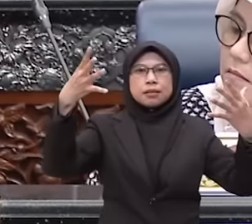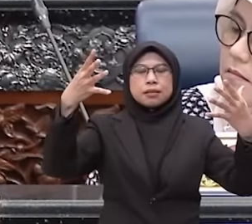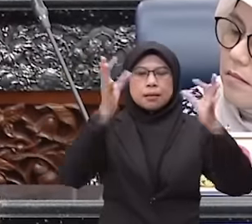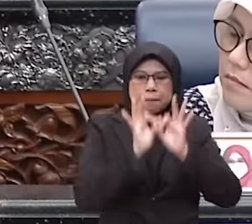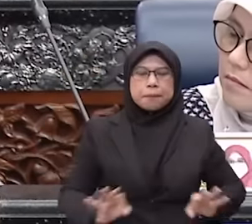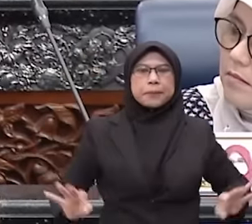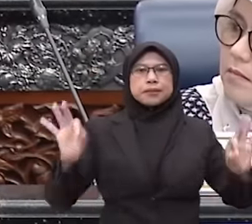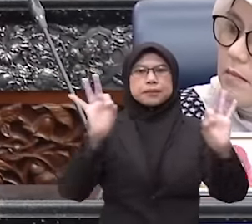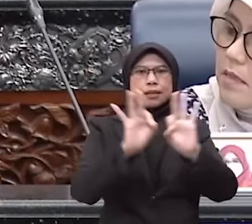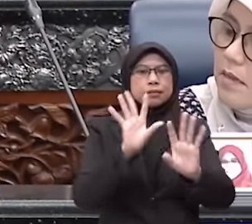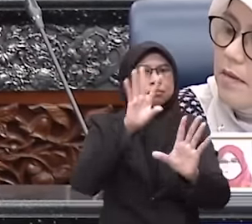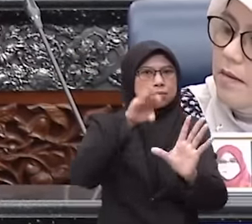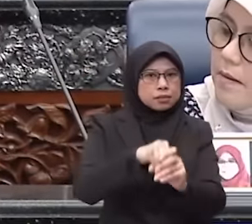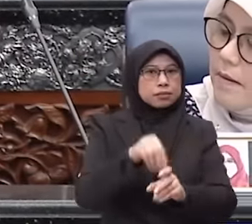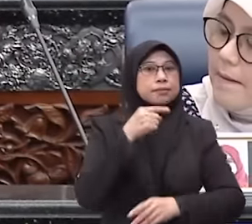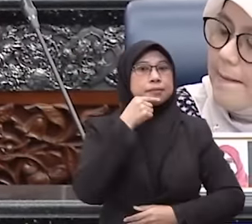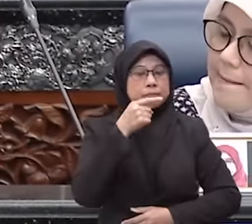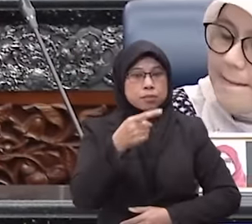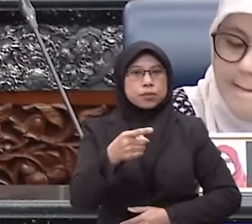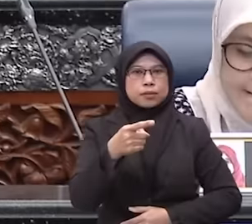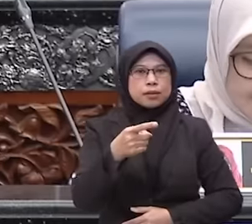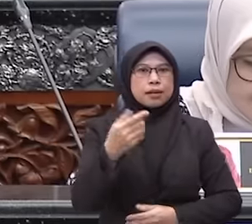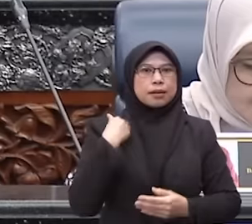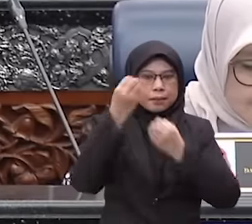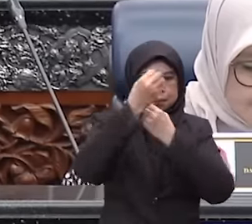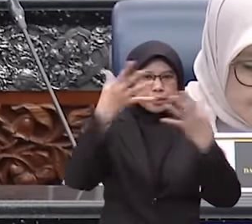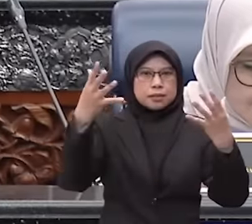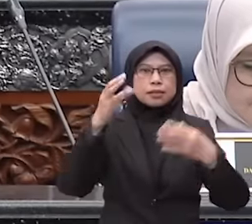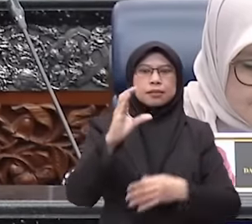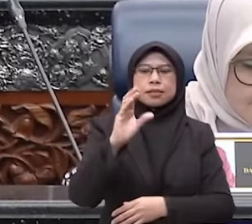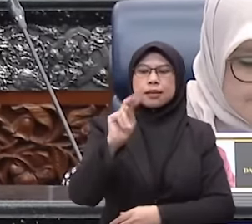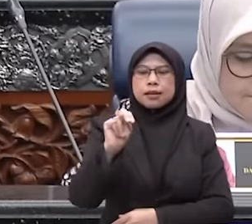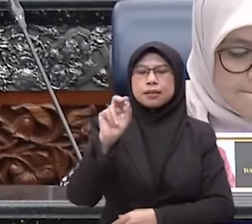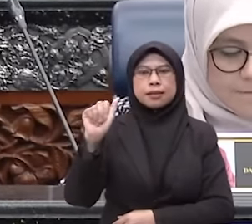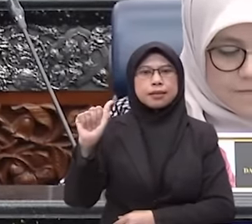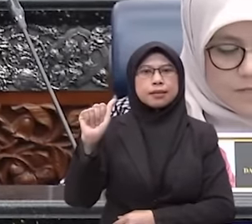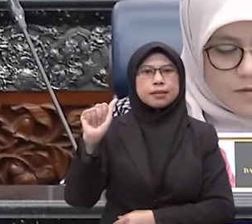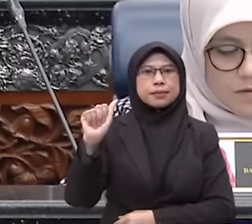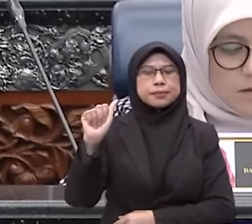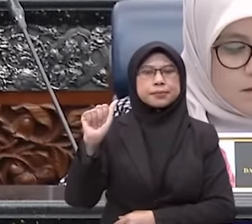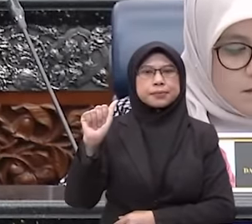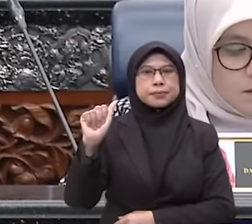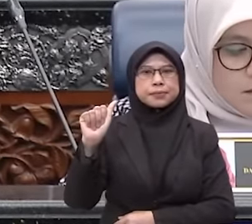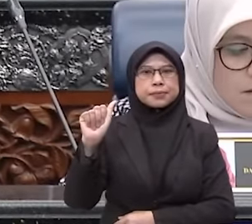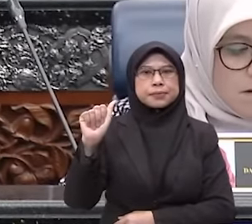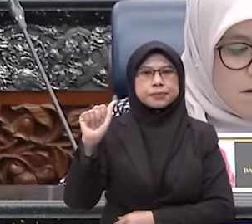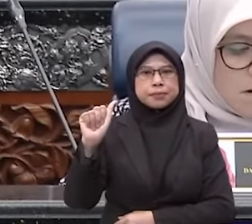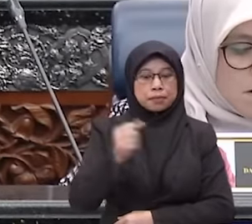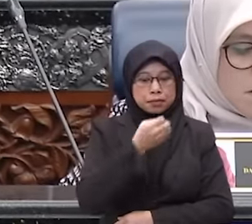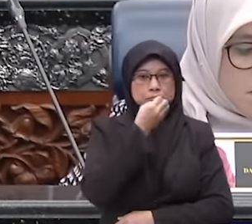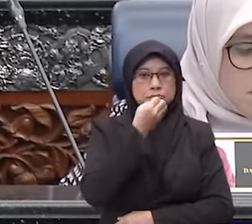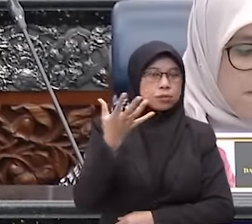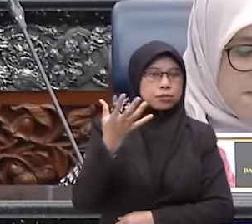penting termasuklah saya sebut beberapa beberapa berita cna channel news Asia mengatakan